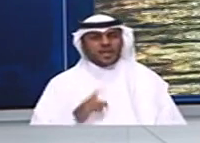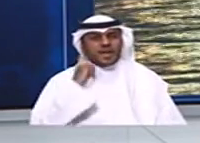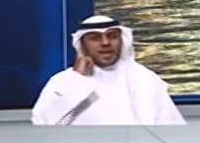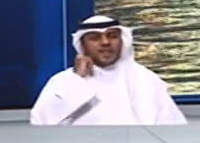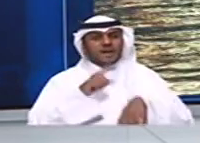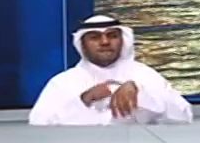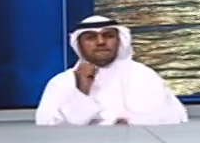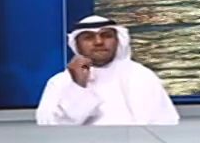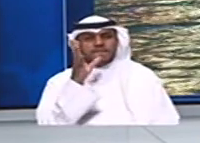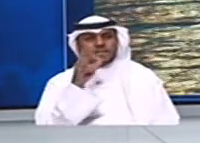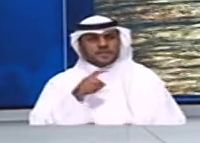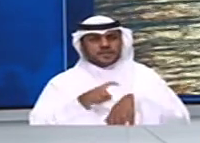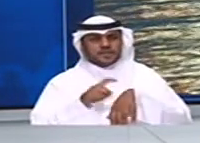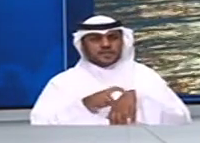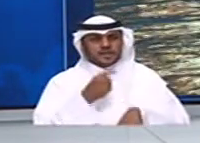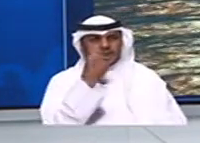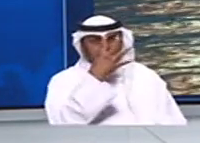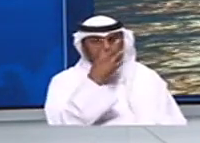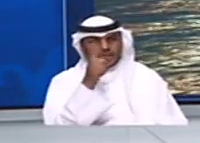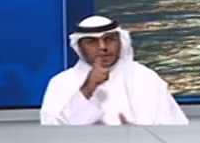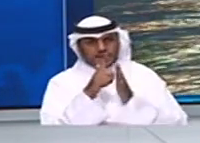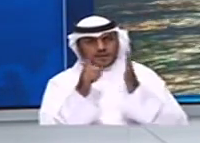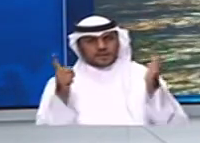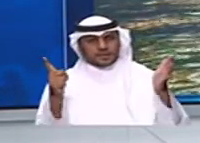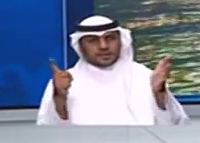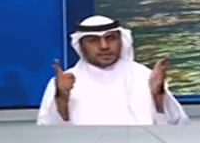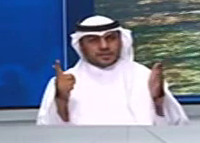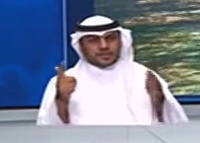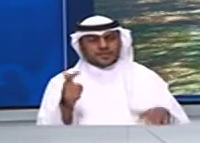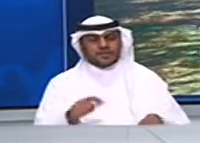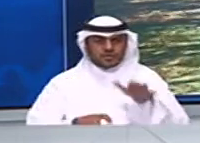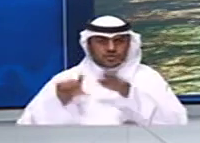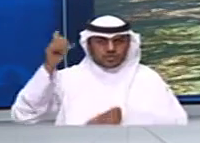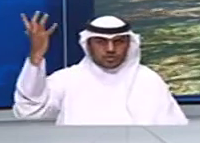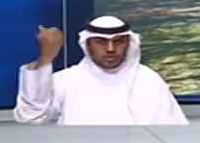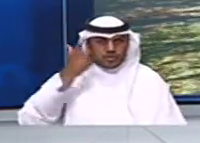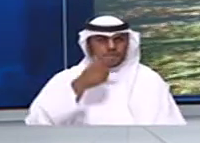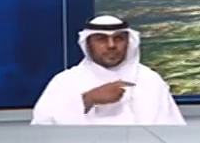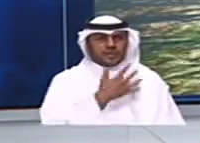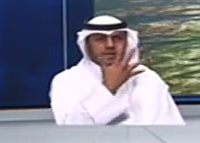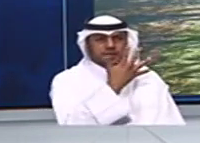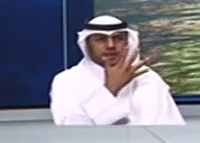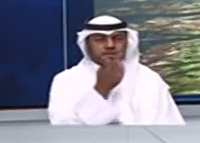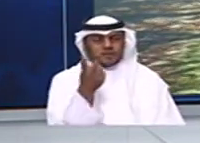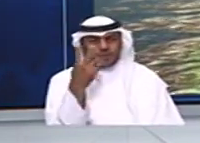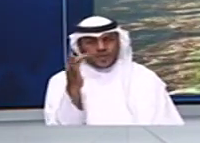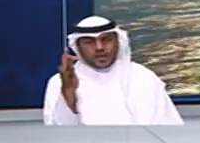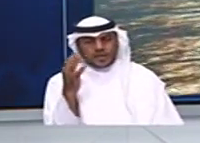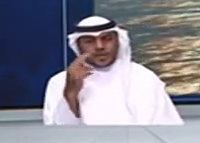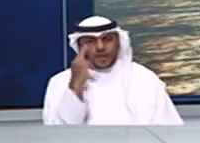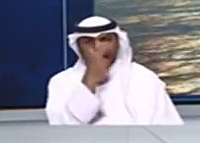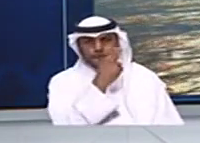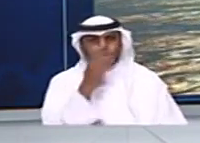لمدينة الكويت موعد أذان الفجر في الساعة 4:17. بالنسبة لشروق الشمس في الساعة 5:37. أما غروب الشمس